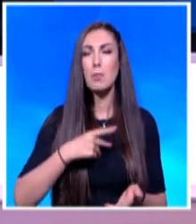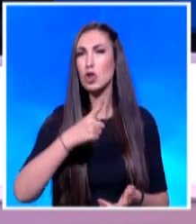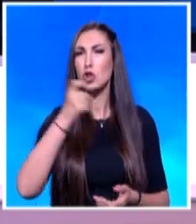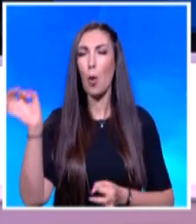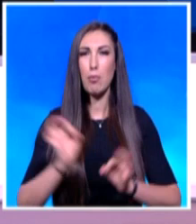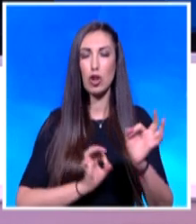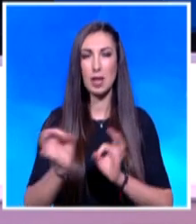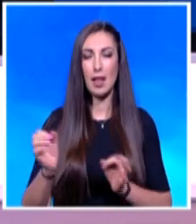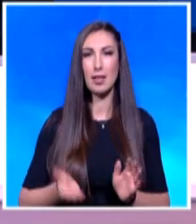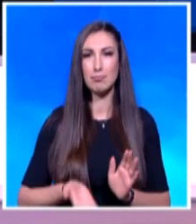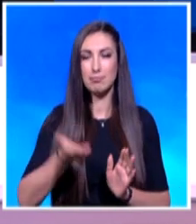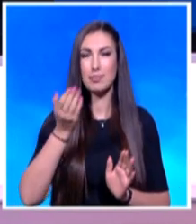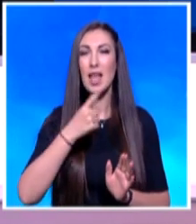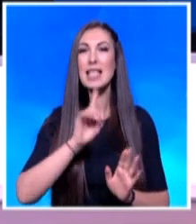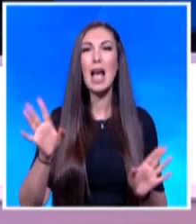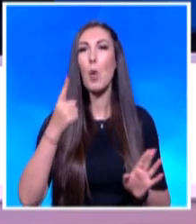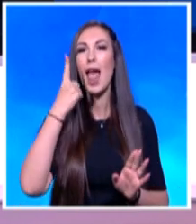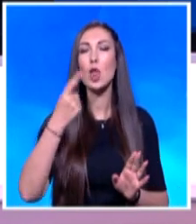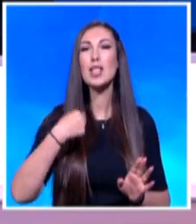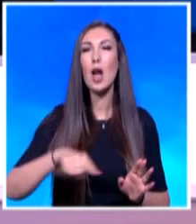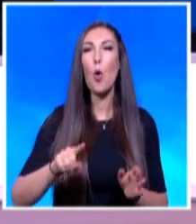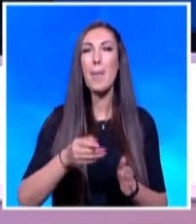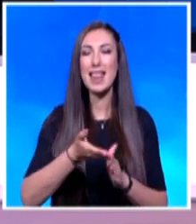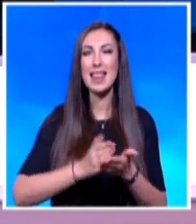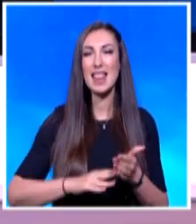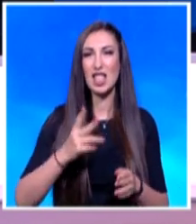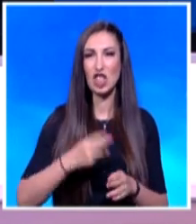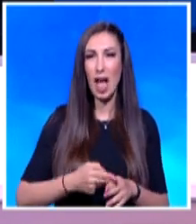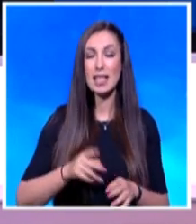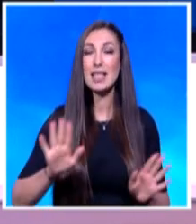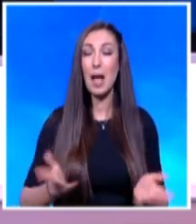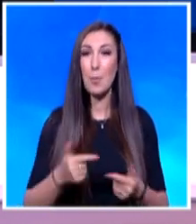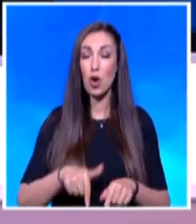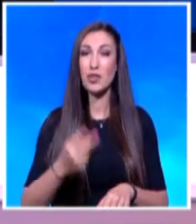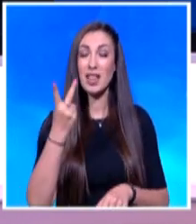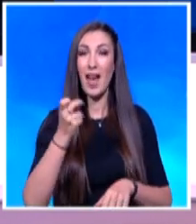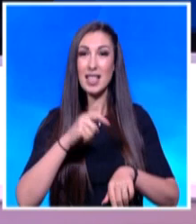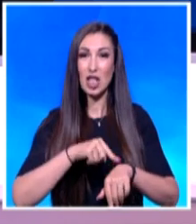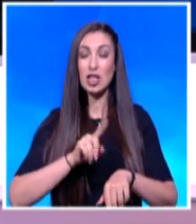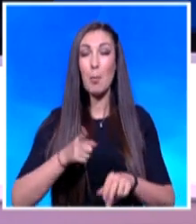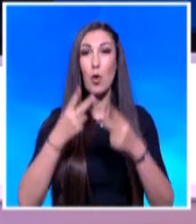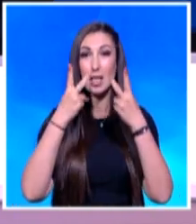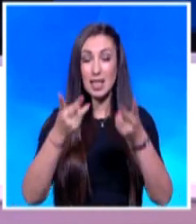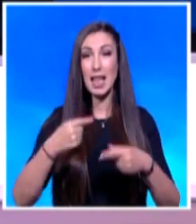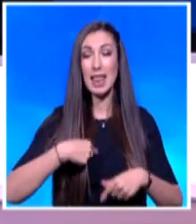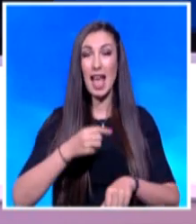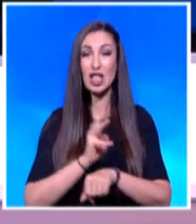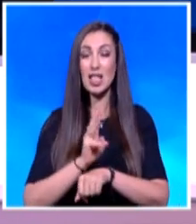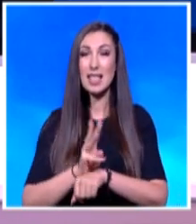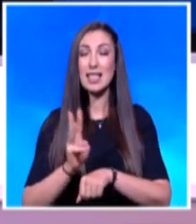в актив и с само един загубен гейм. Финалната среща с начален час 20 часа може да проследите на нашия